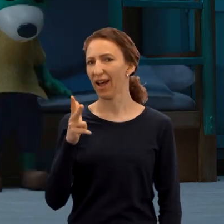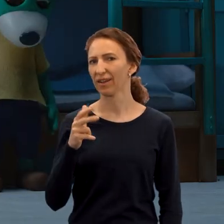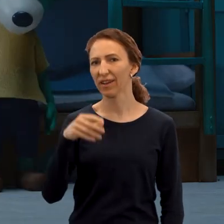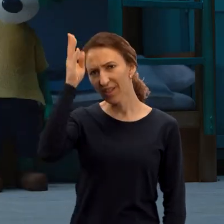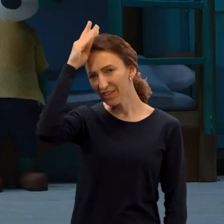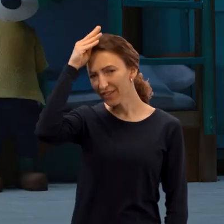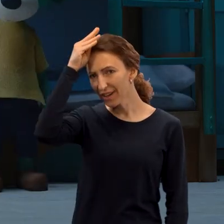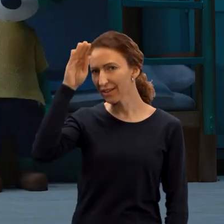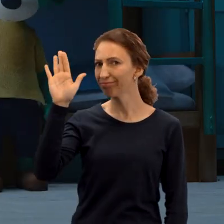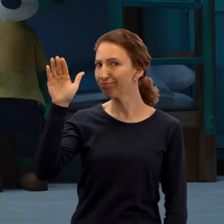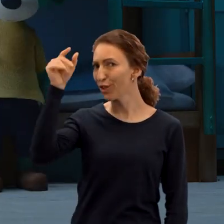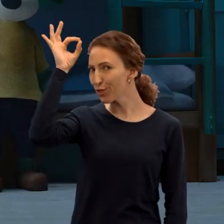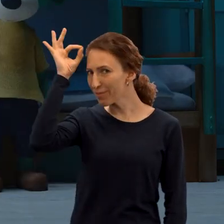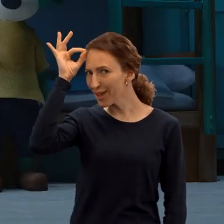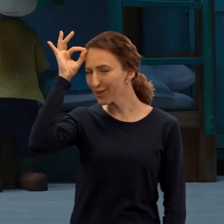Tak.